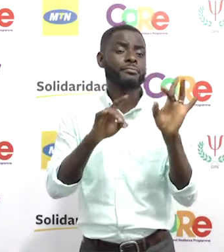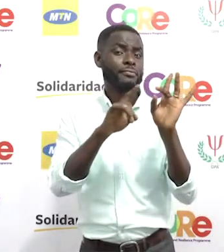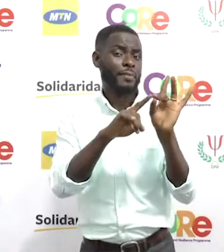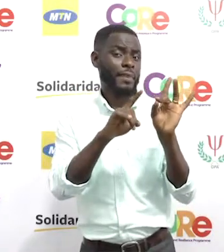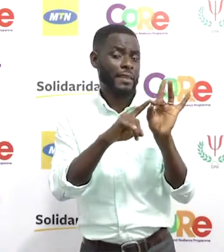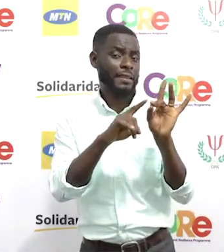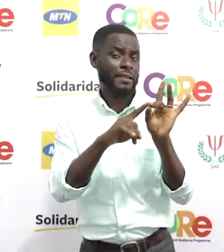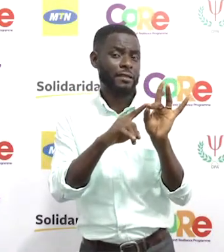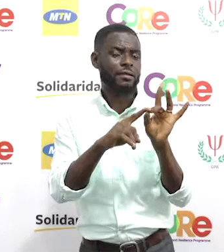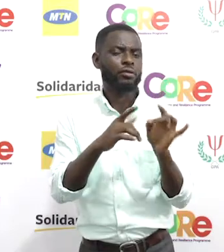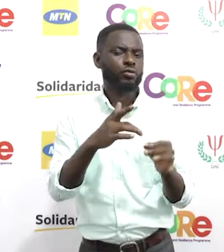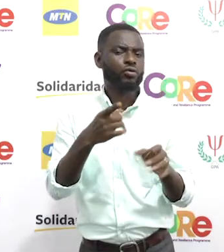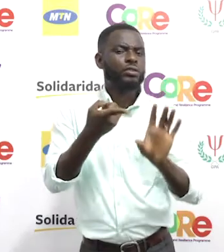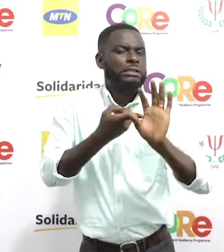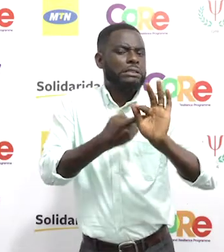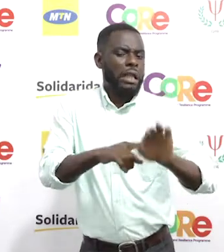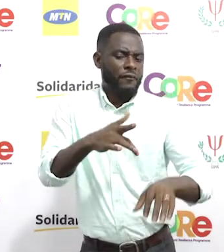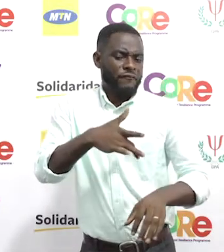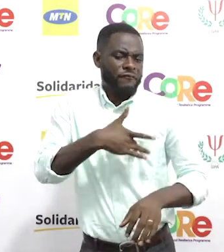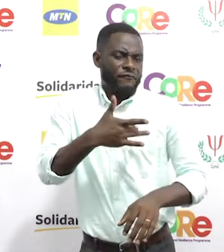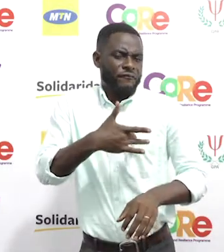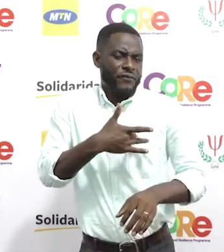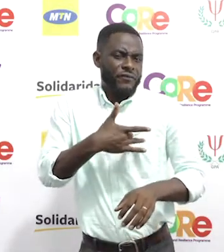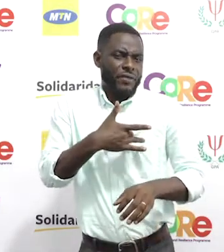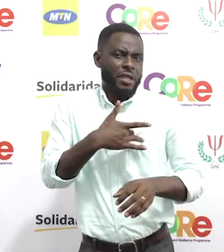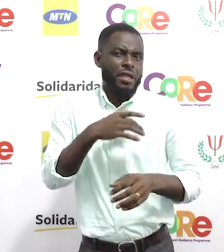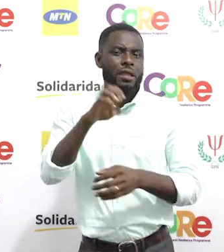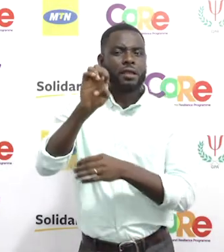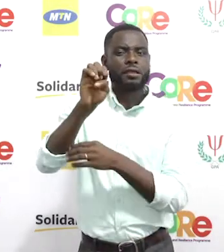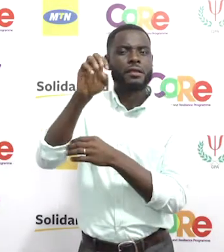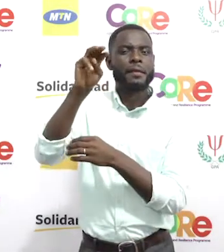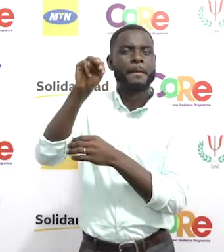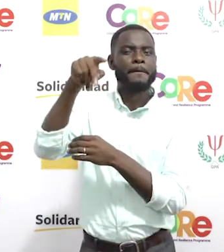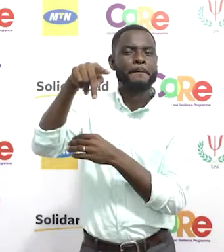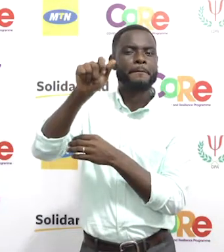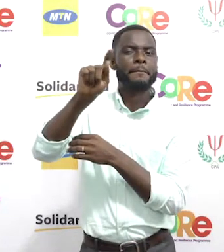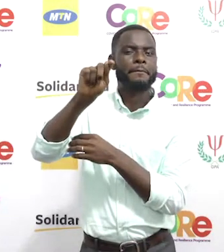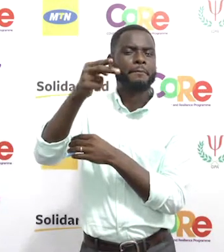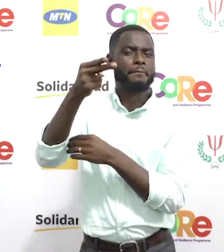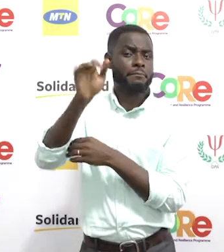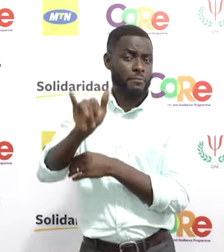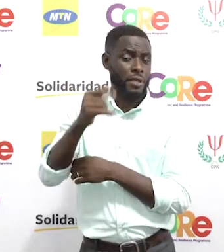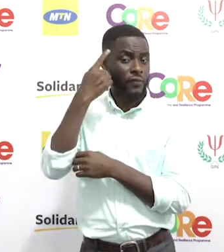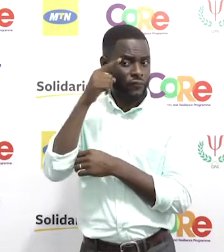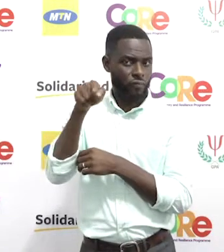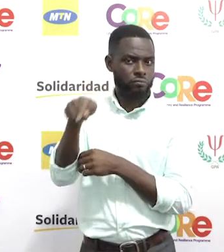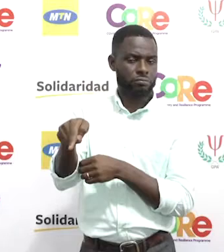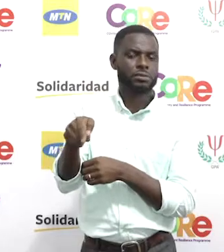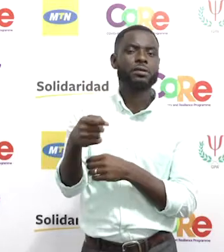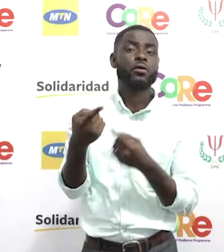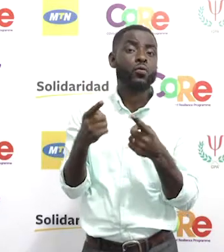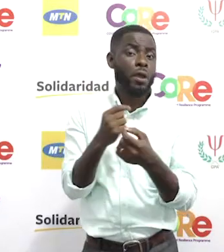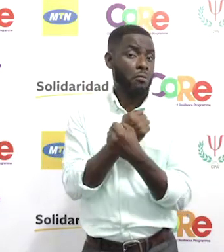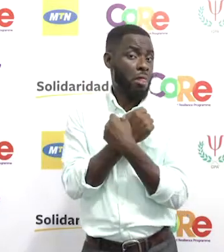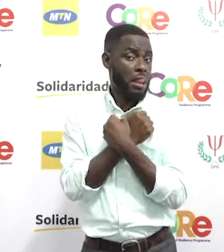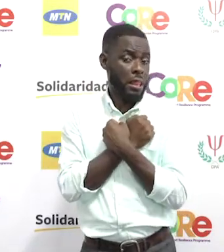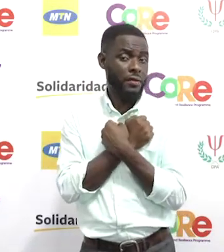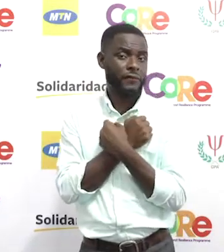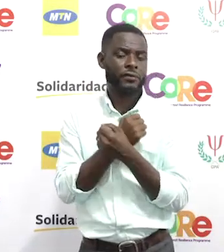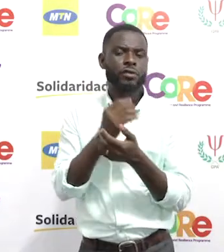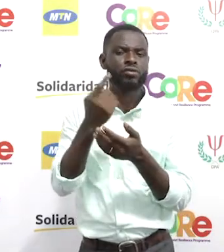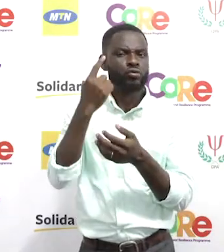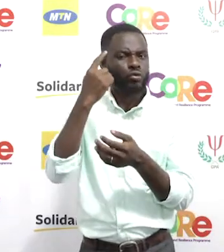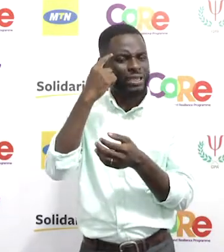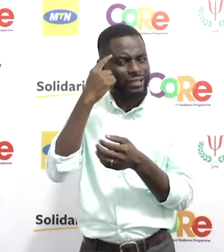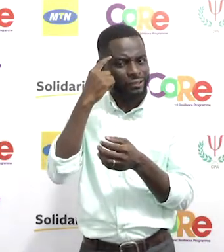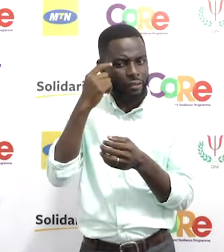eche. Pa anyono. E sho he kwe o babu ile shishi numu ke mo bo nale. Ke jo sumombo kwe. O